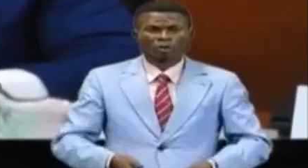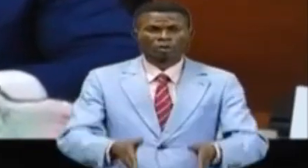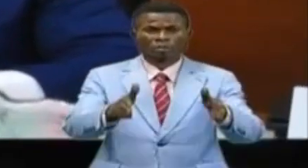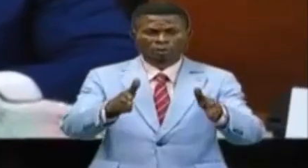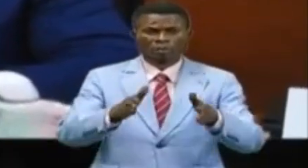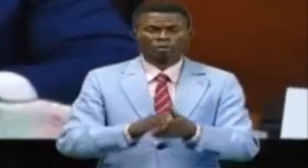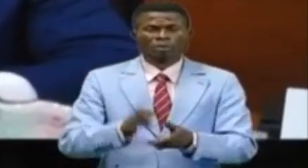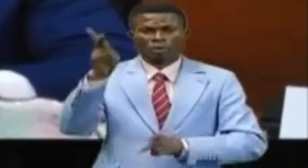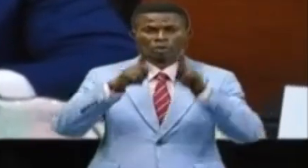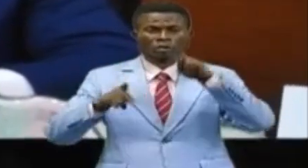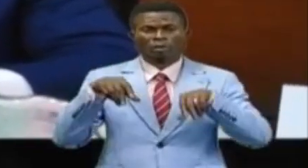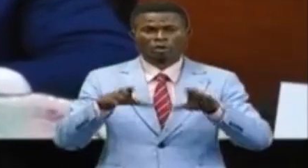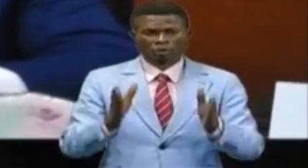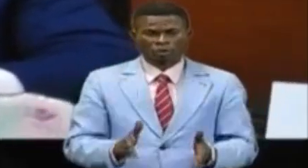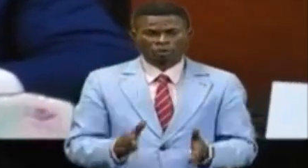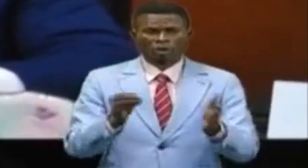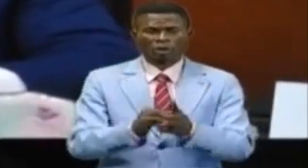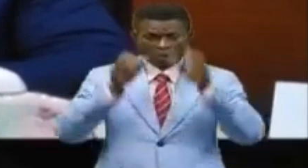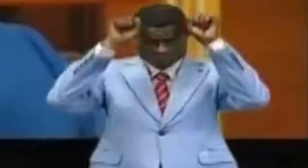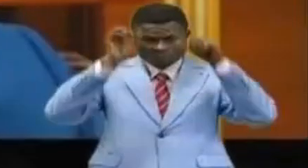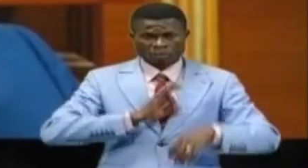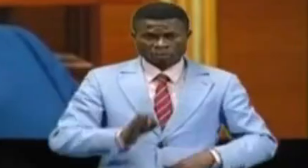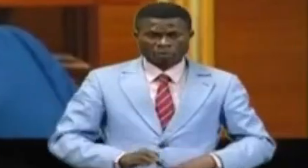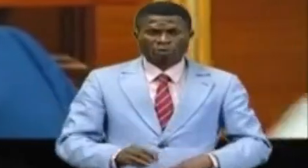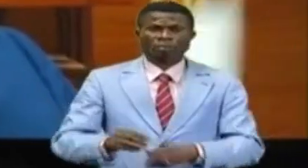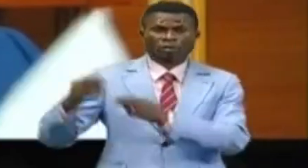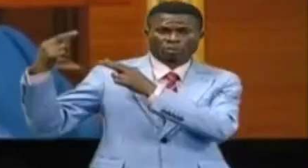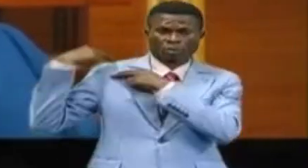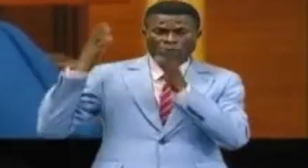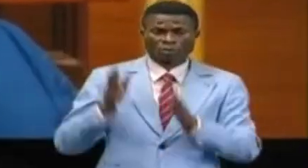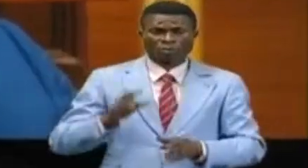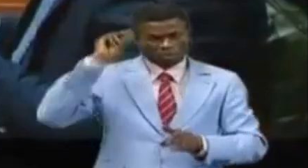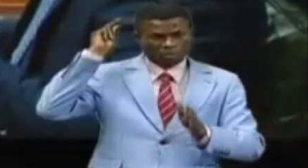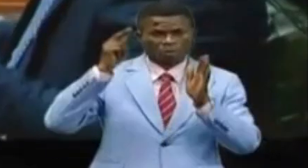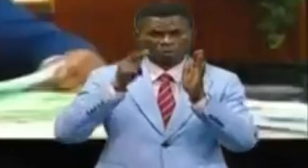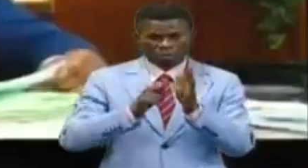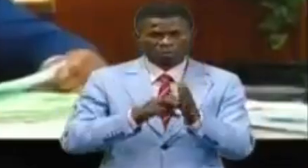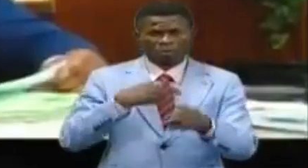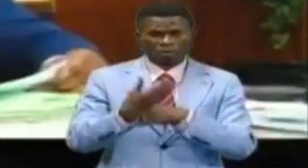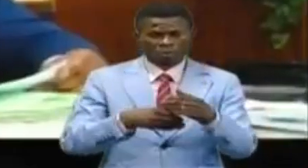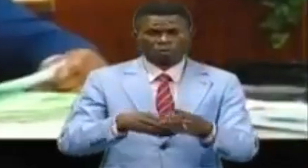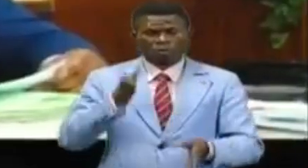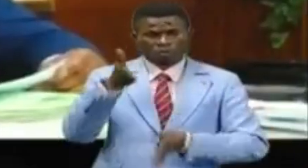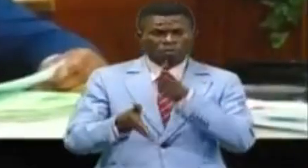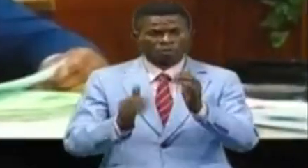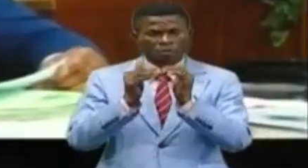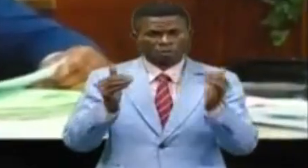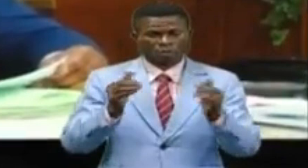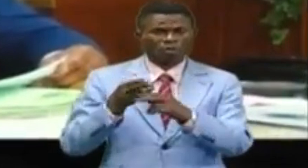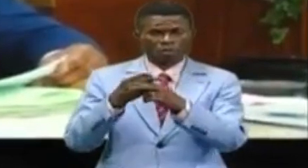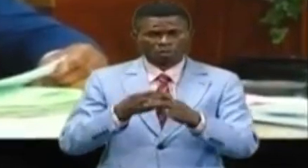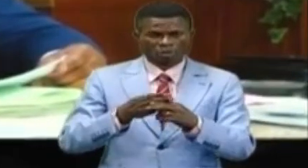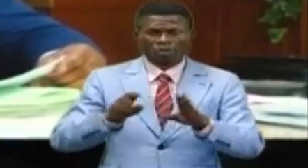nos compatriotes. Il a rappelé la responsabilité du gouvernement de garantir une mobilité aisée et sécurisée